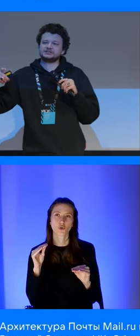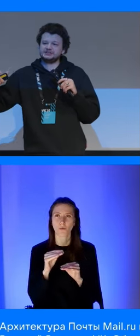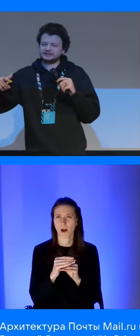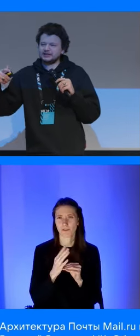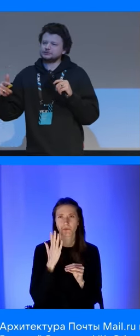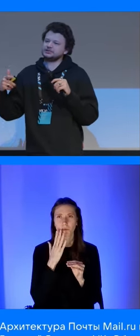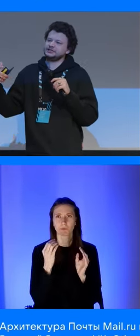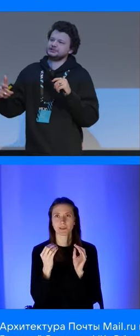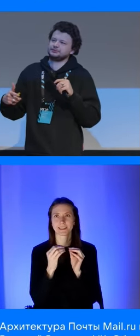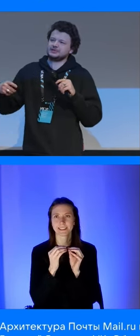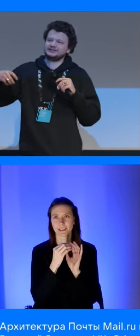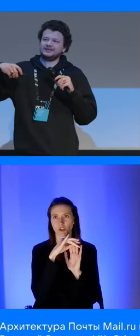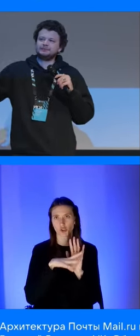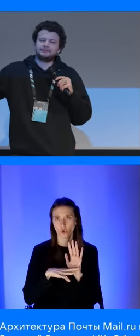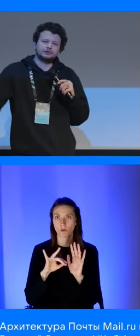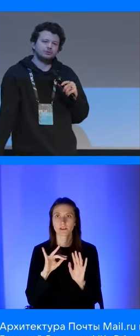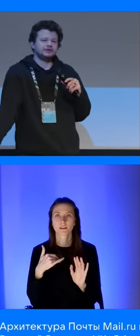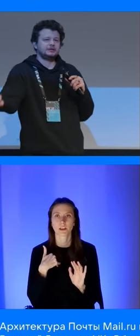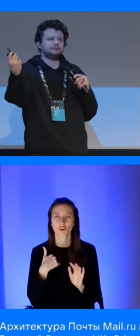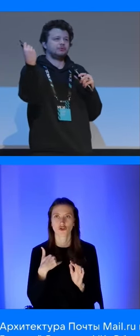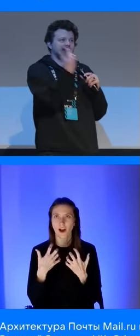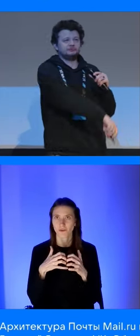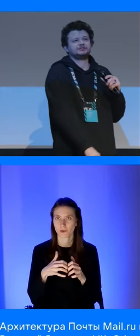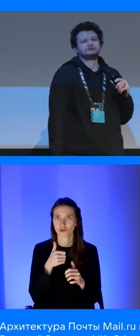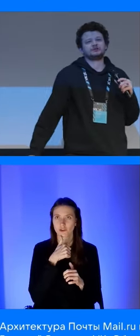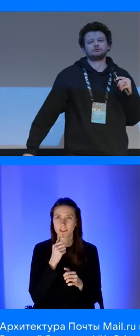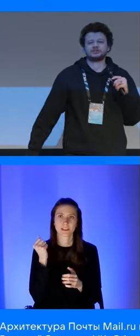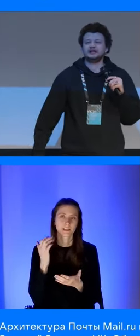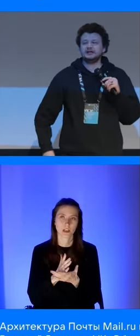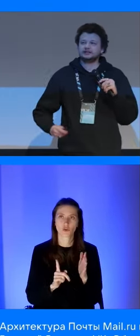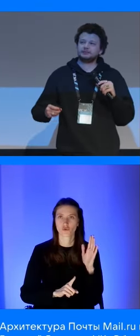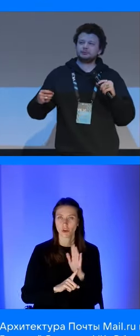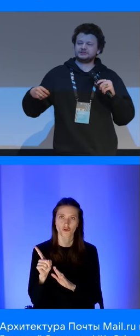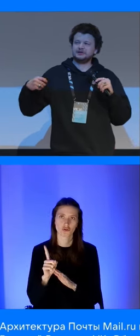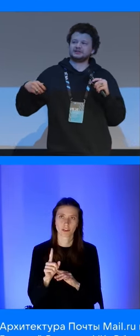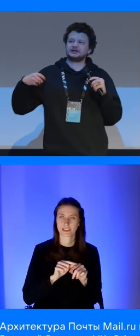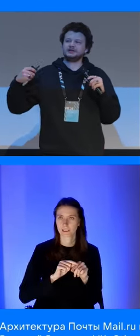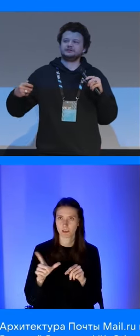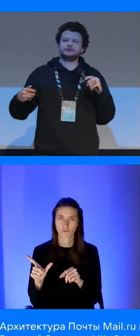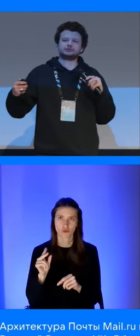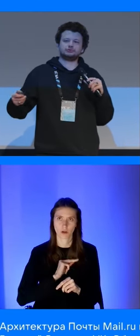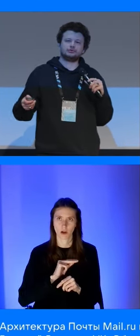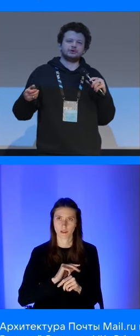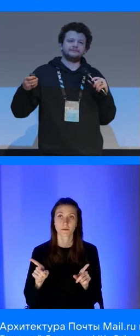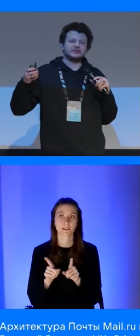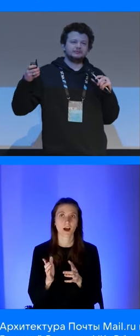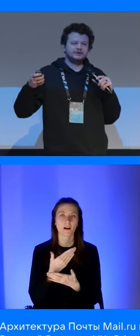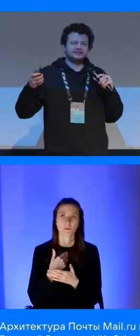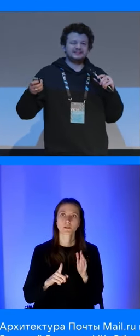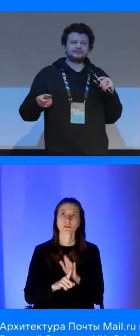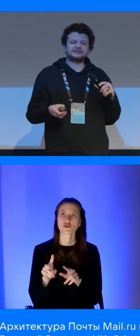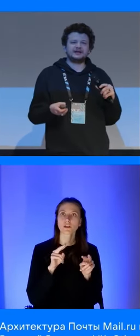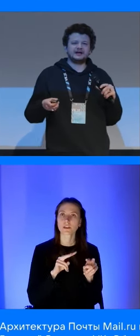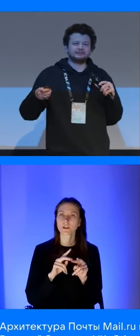и наши тесты сразу же начали запускаться и по Перлу, и по новому сервису на Гошке. Таким образом, мы контролировали, что